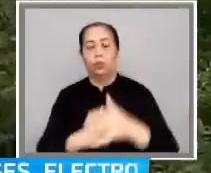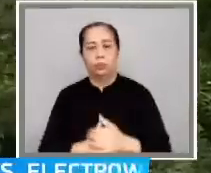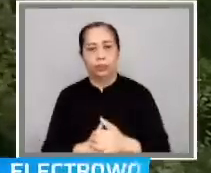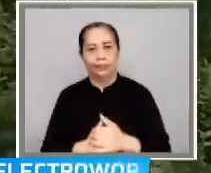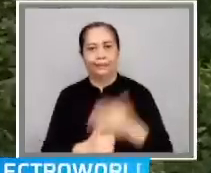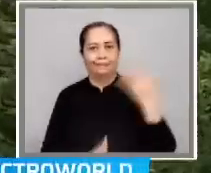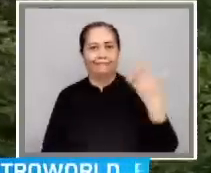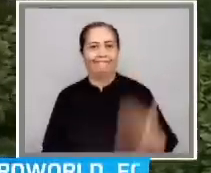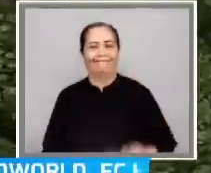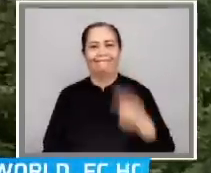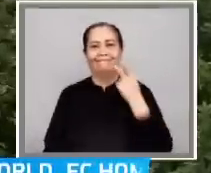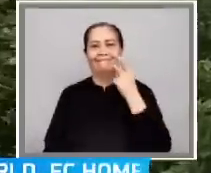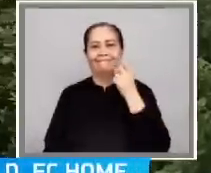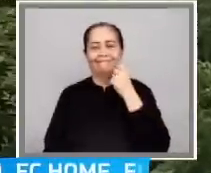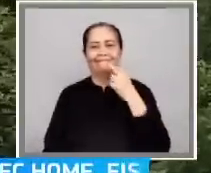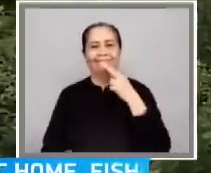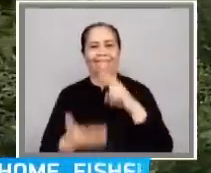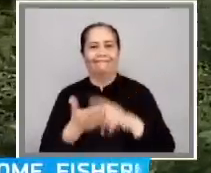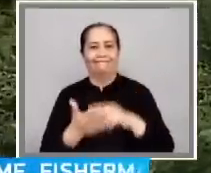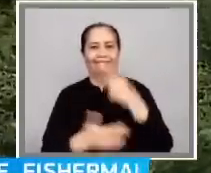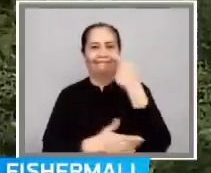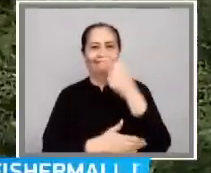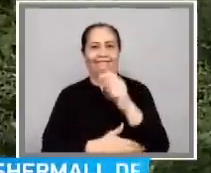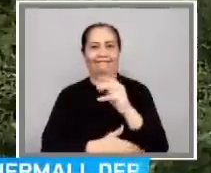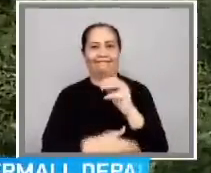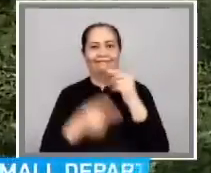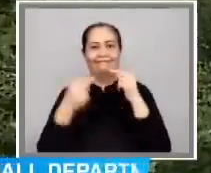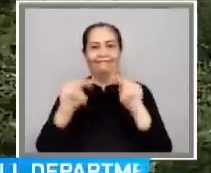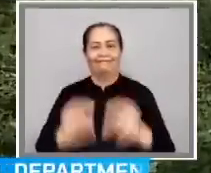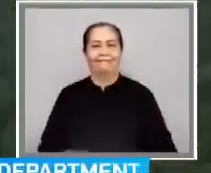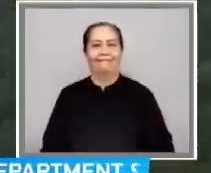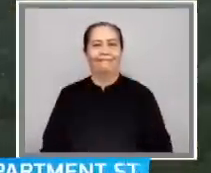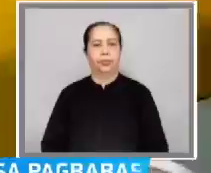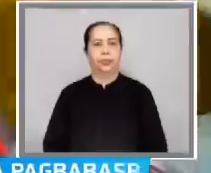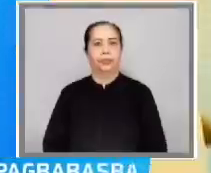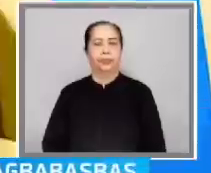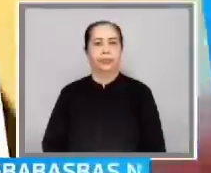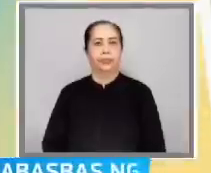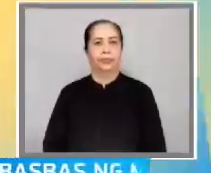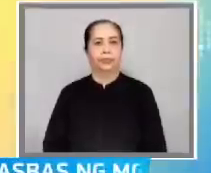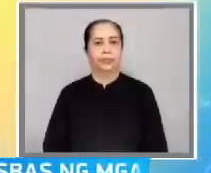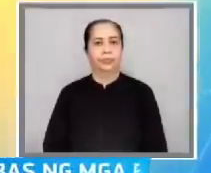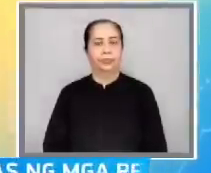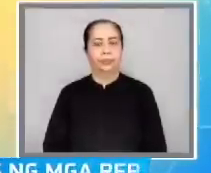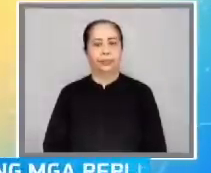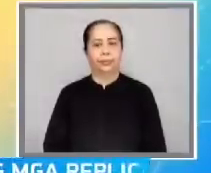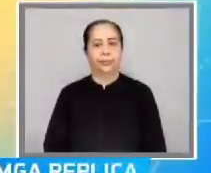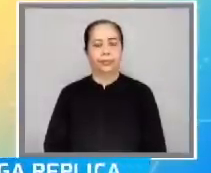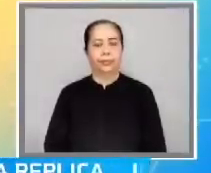Katrina Son, nagbabalita para sa GMA Integrated News.